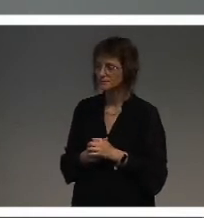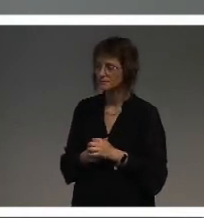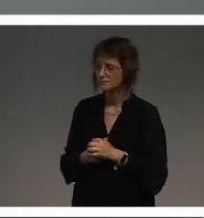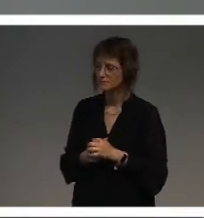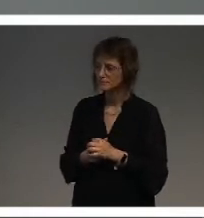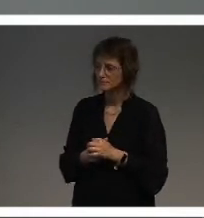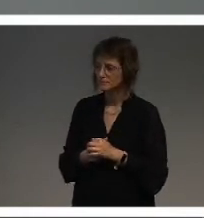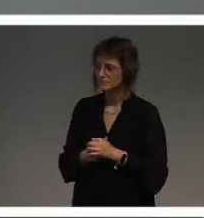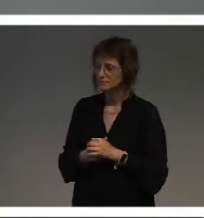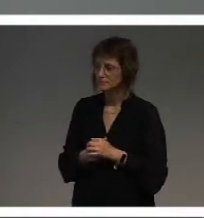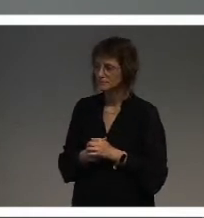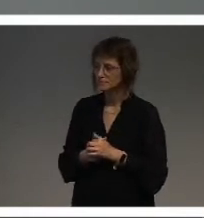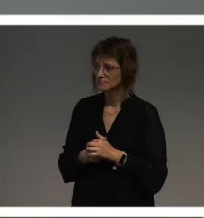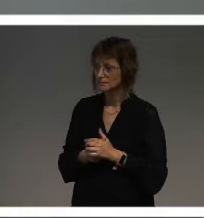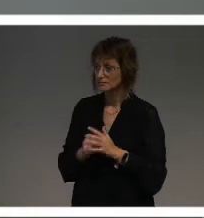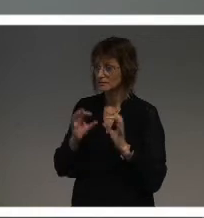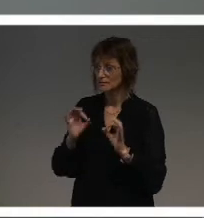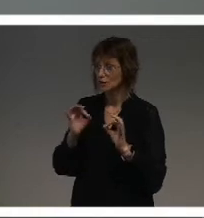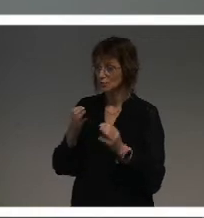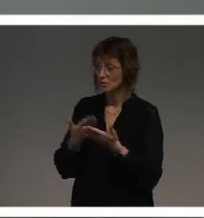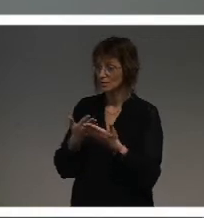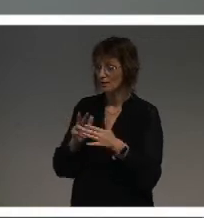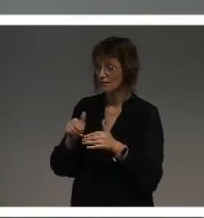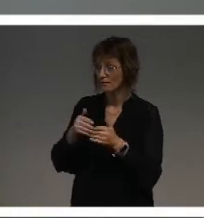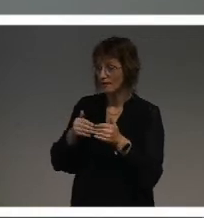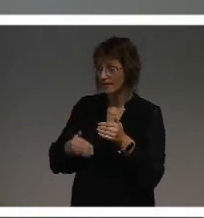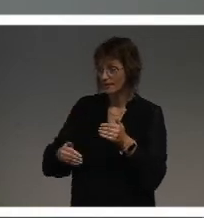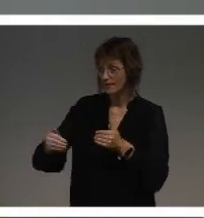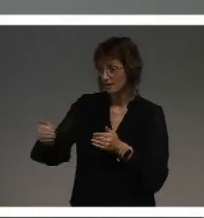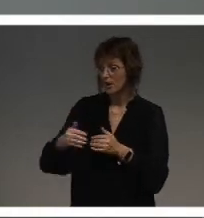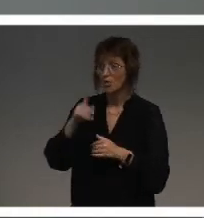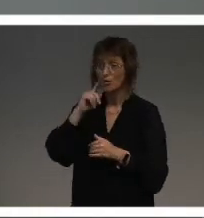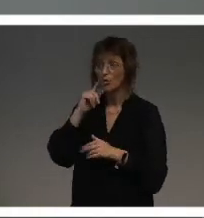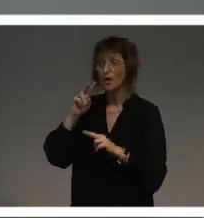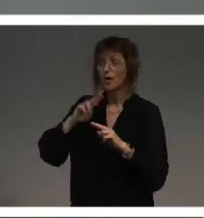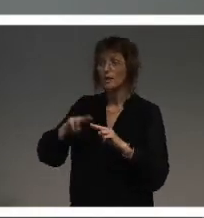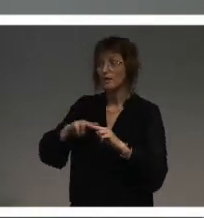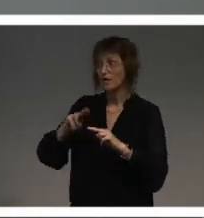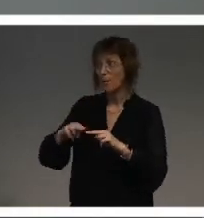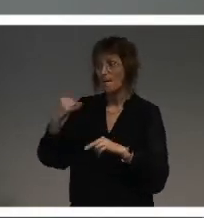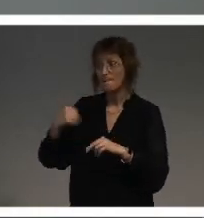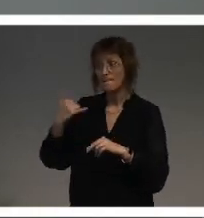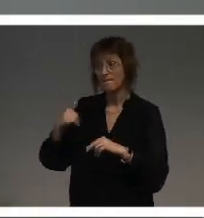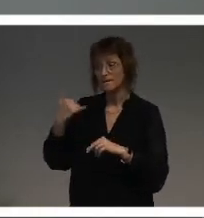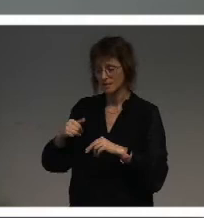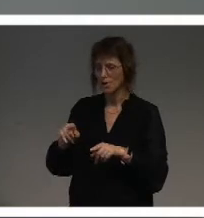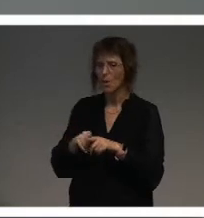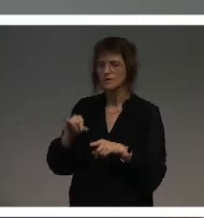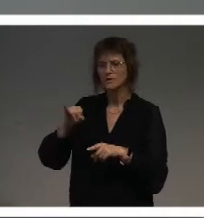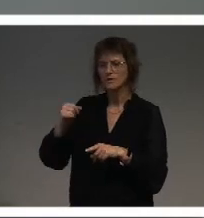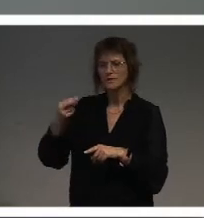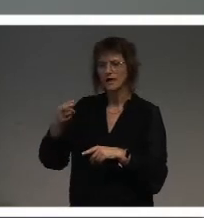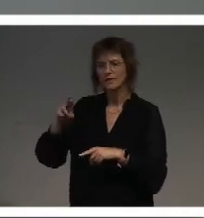activité. Et c'est ce qu'on fera par la suite, puisque ces travaux vont continuer. L'INRS aussi s'est lancé dans des grands